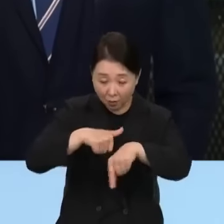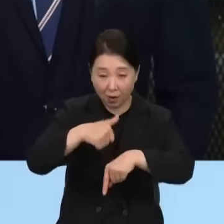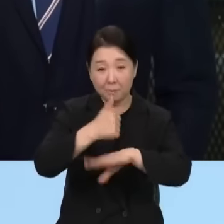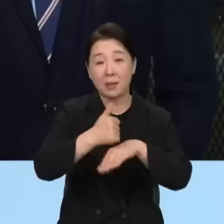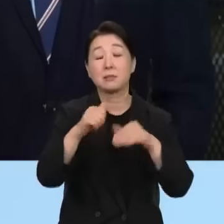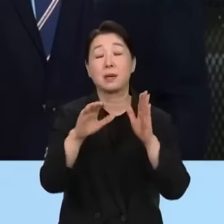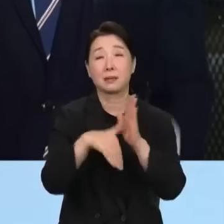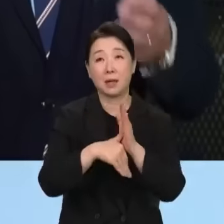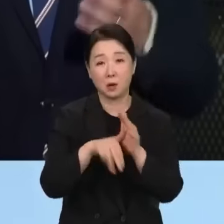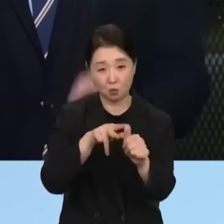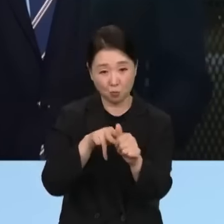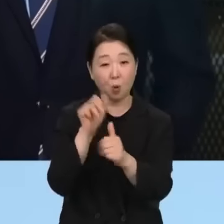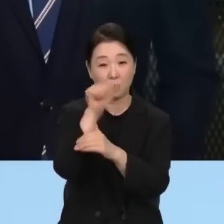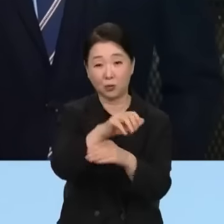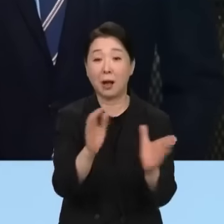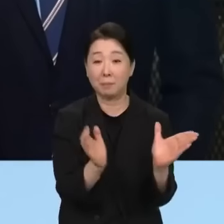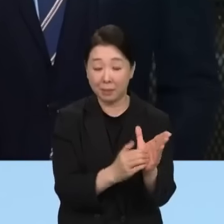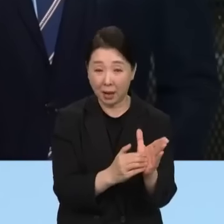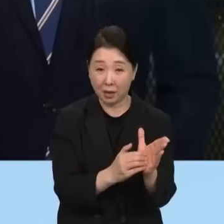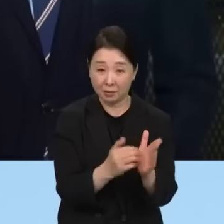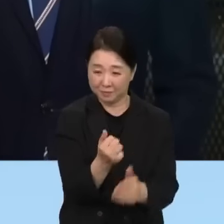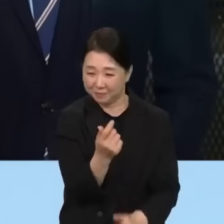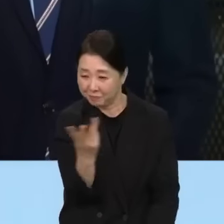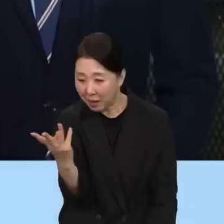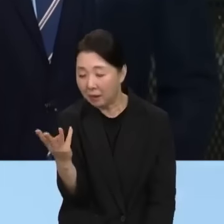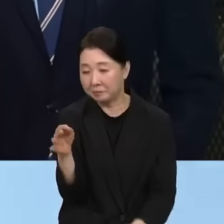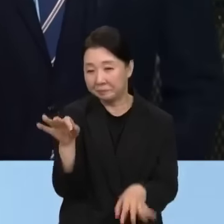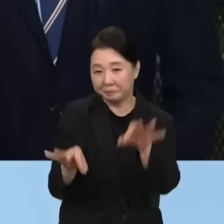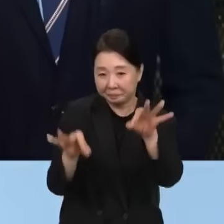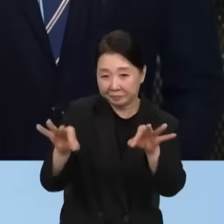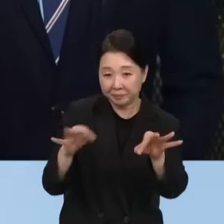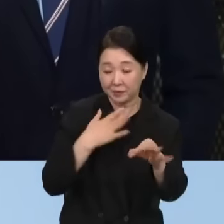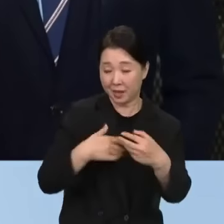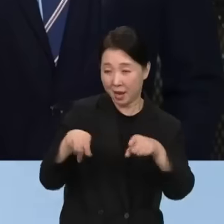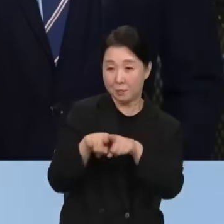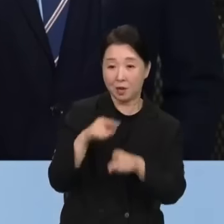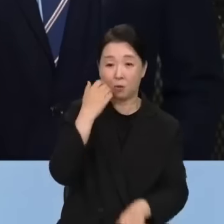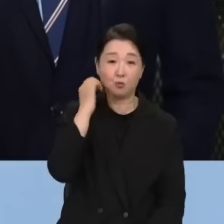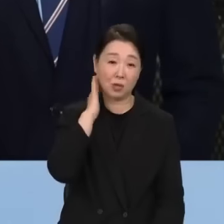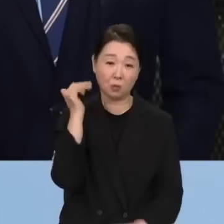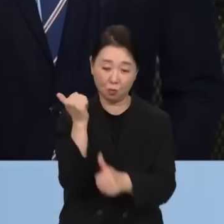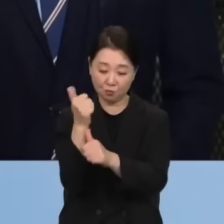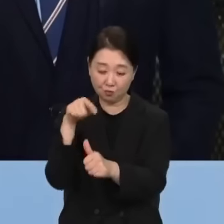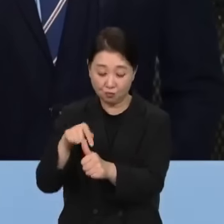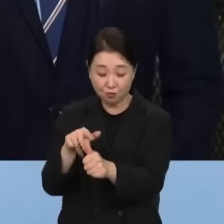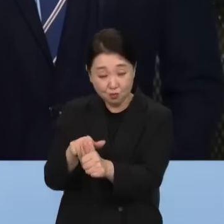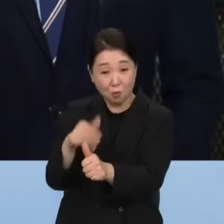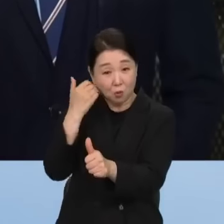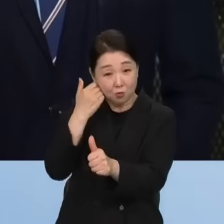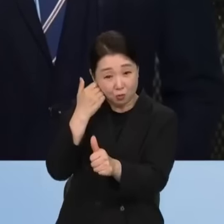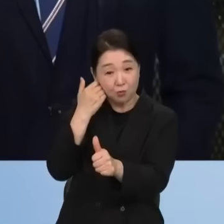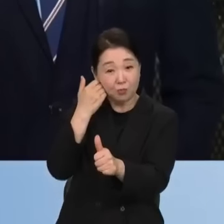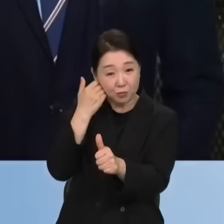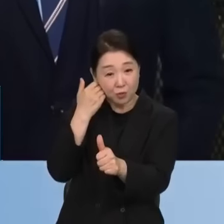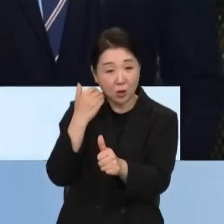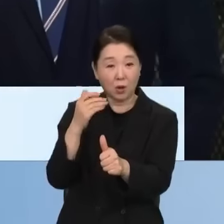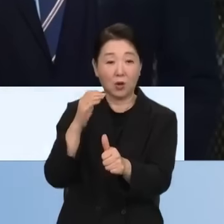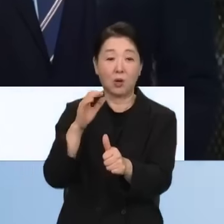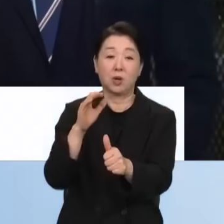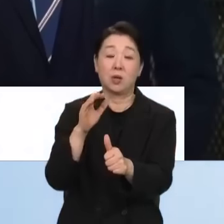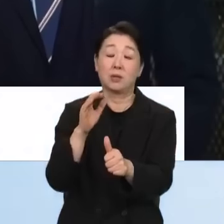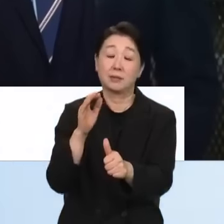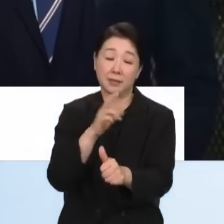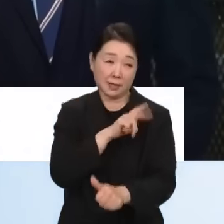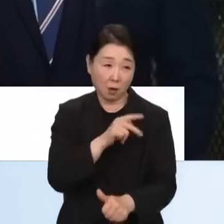예정입니다. 그리고 그간 여러 명을 두고 저울질했던 자신의 러닝메이트, 부통령 후보로는 J.D. 벤스 오하이오주